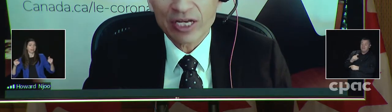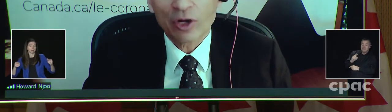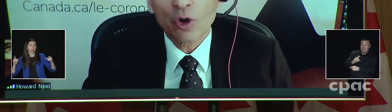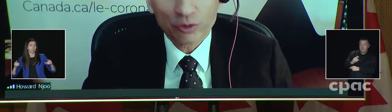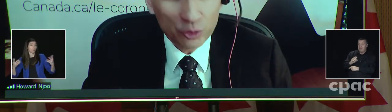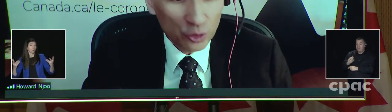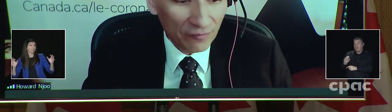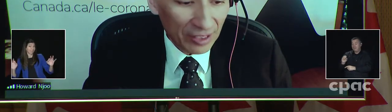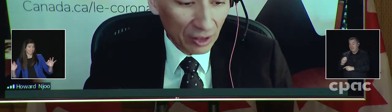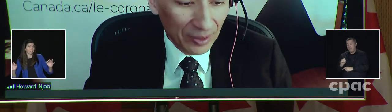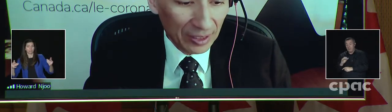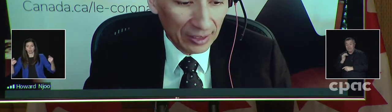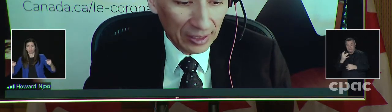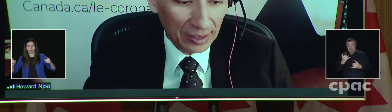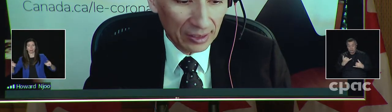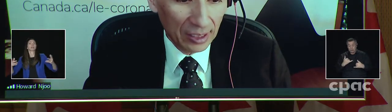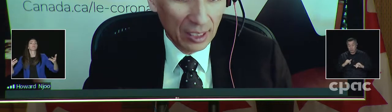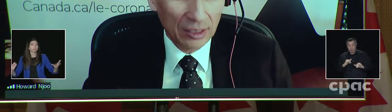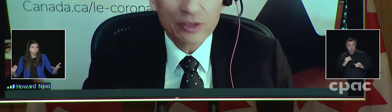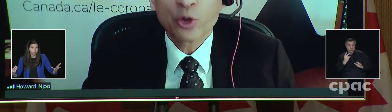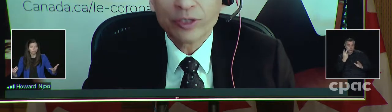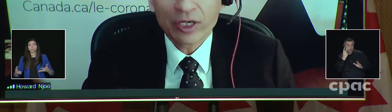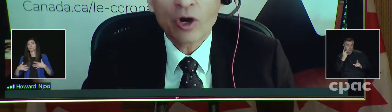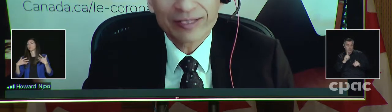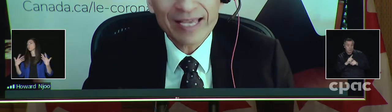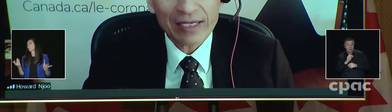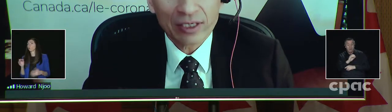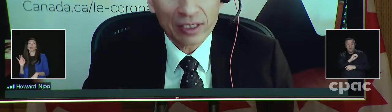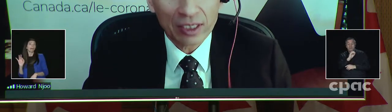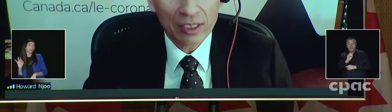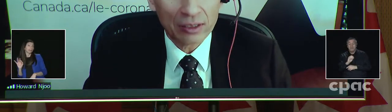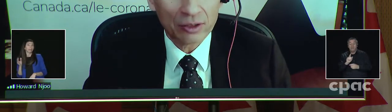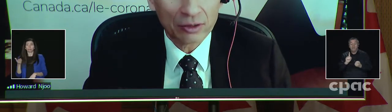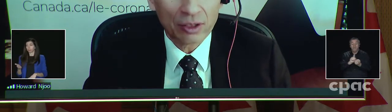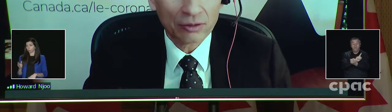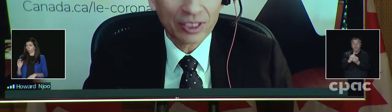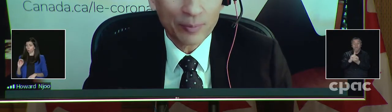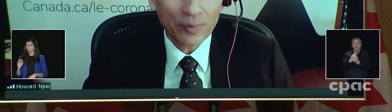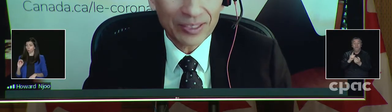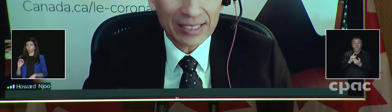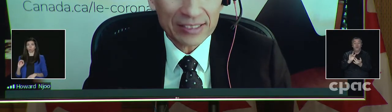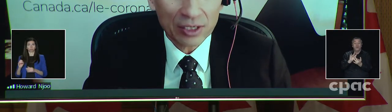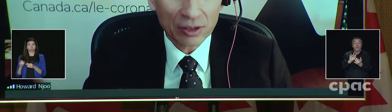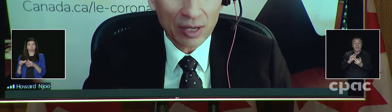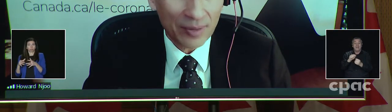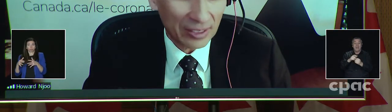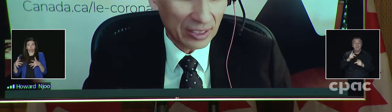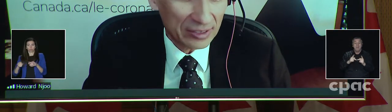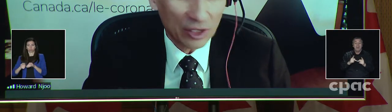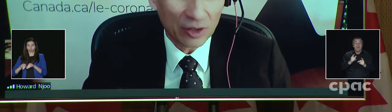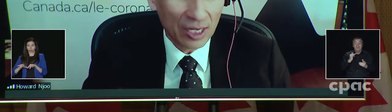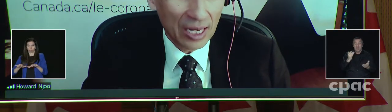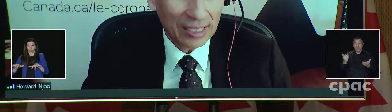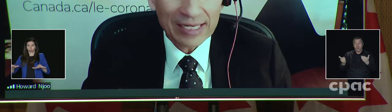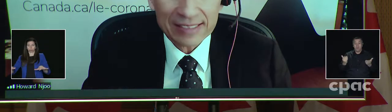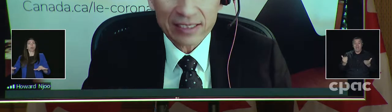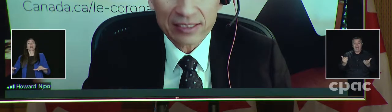implications si on continue avec le taux de contact dans la population comparé si